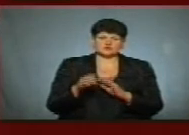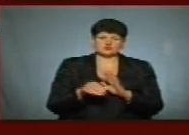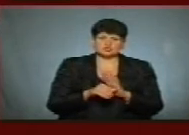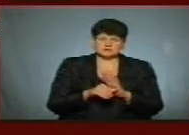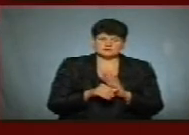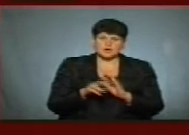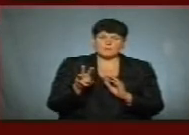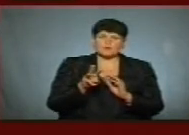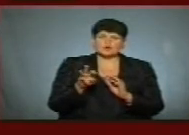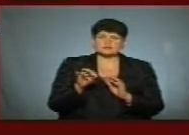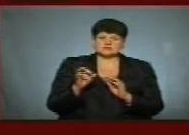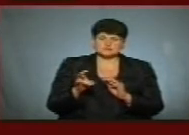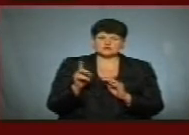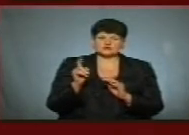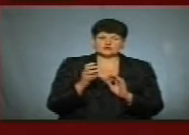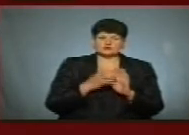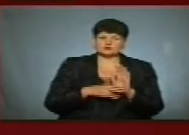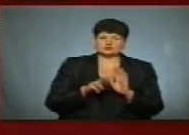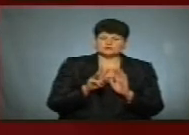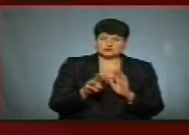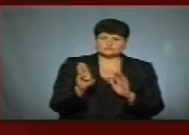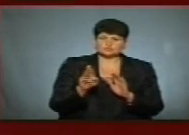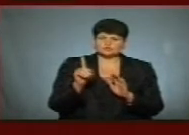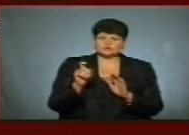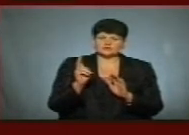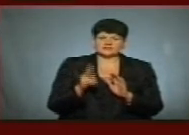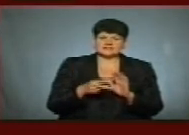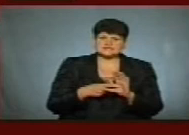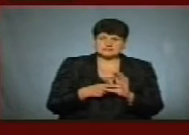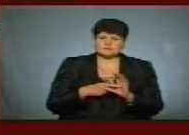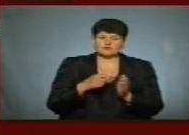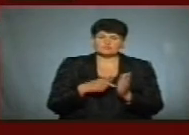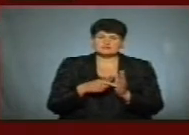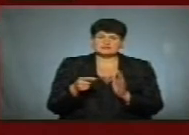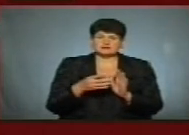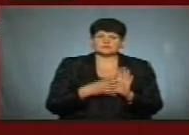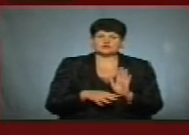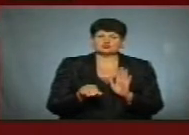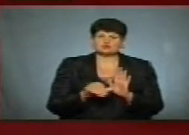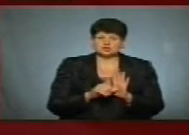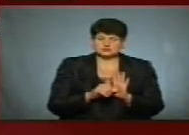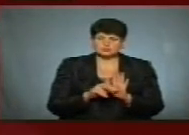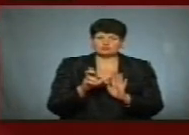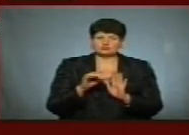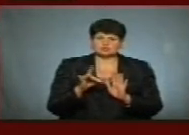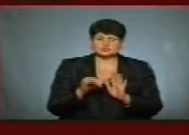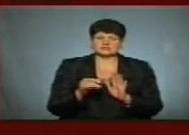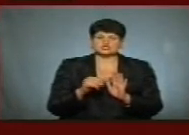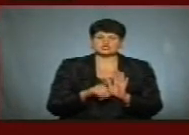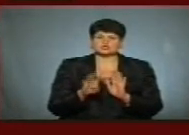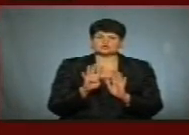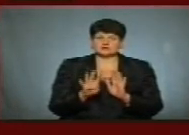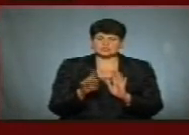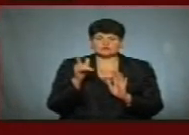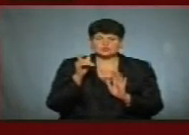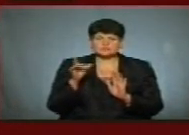346. У Монастириському – 193, Шумському – 127, у місті Тернополі – 96, Бучацькому – 64,